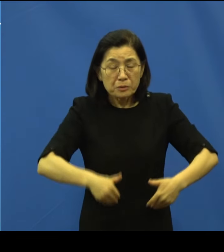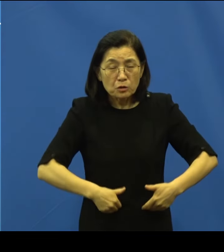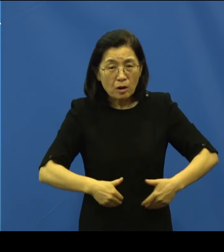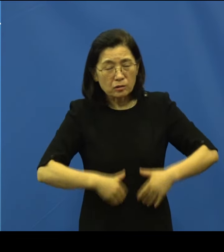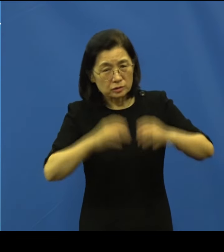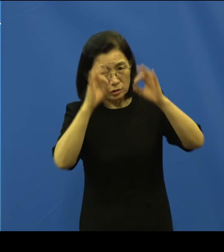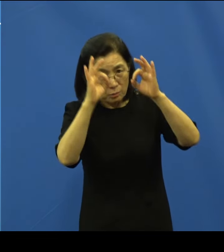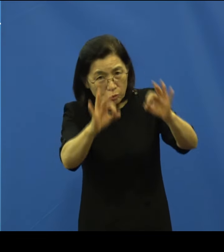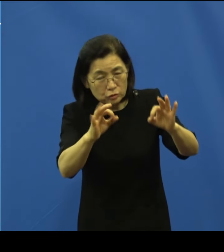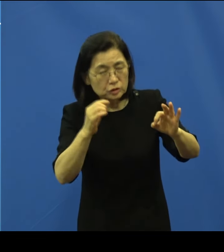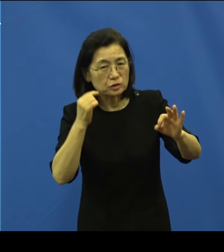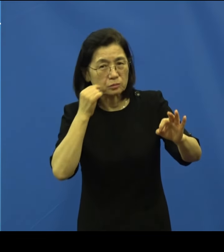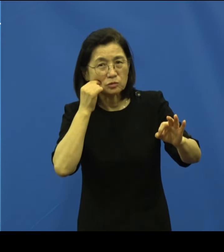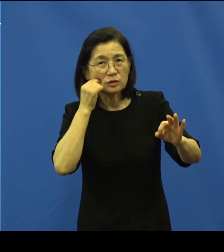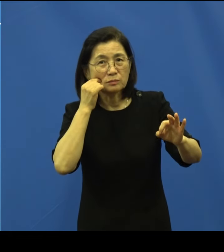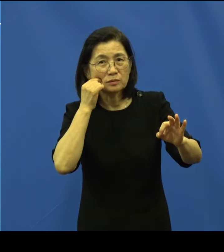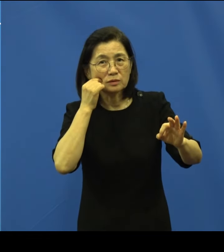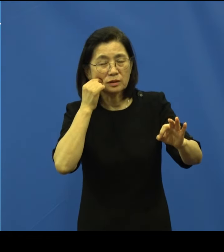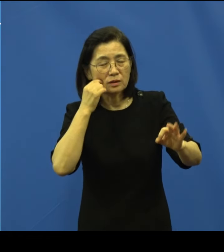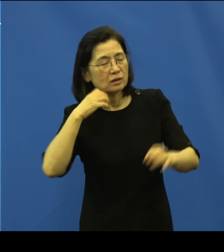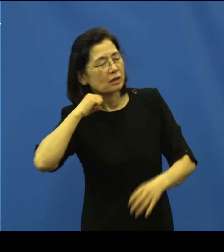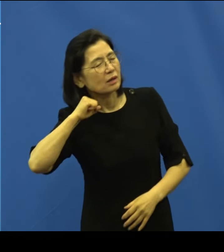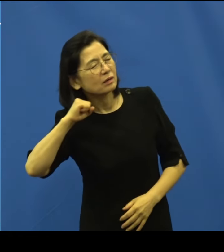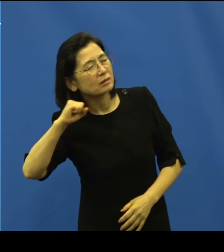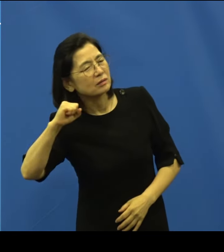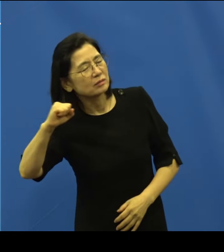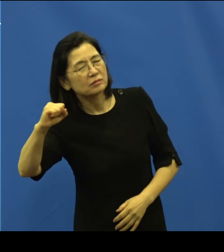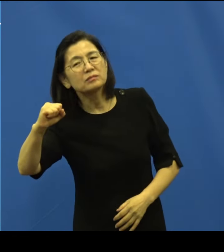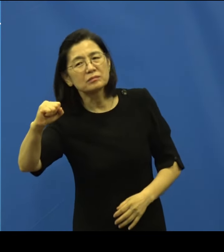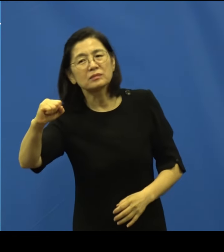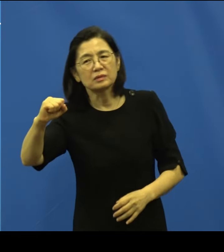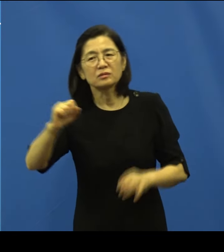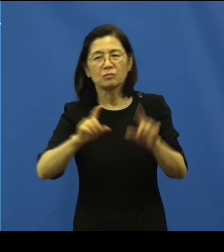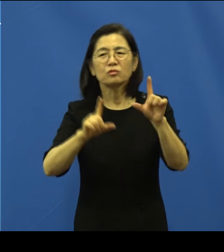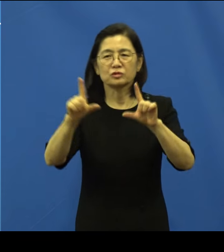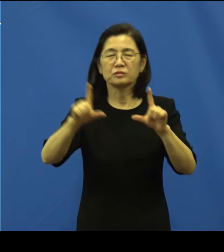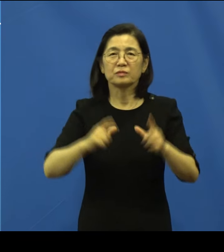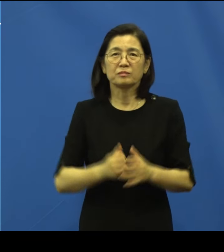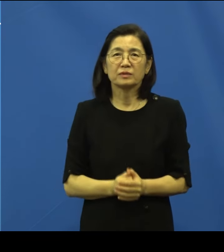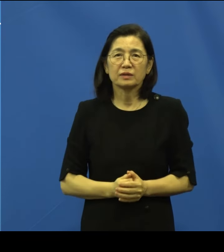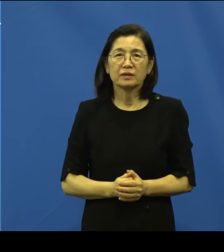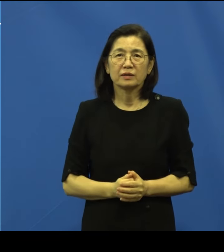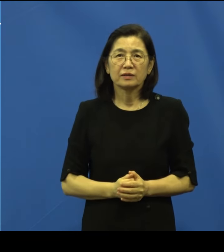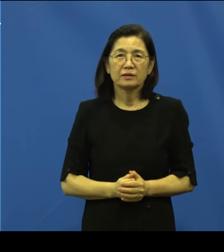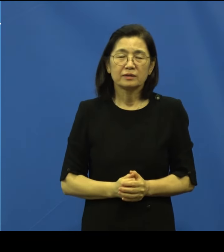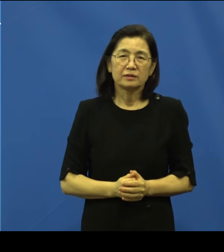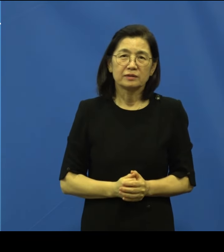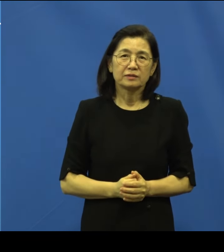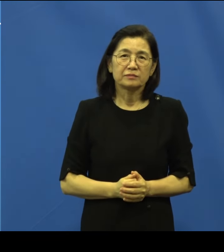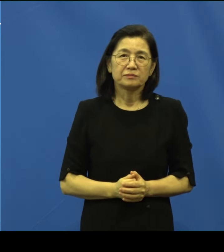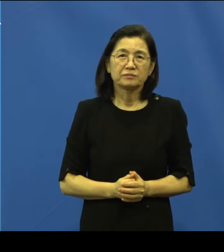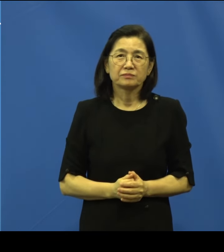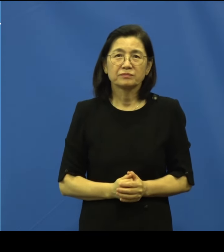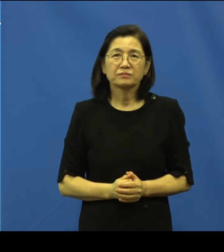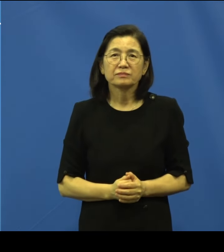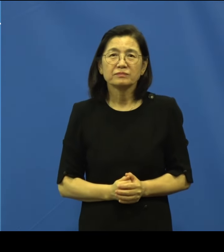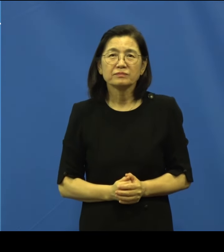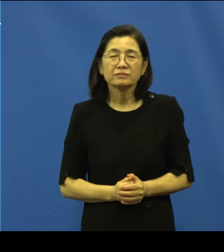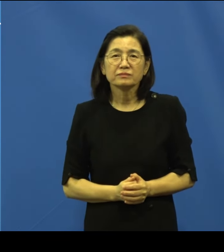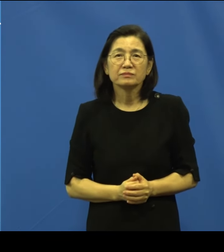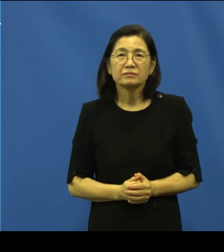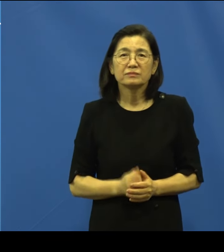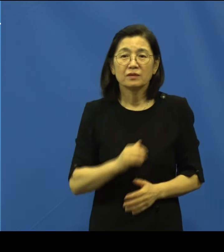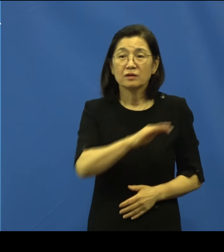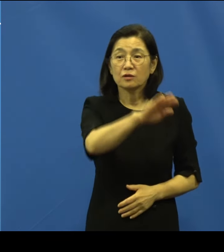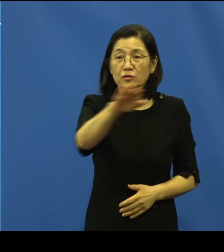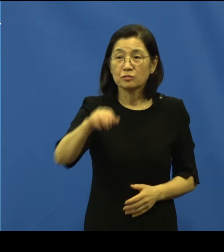끌려다니는 거예요. 끌려다니는. 그럼에도 내가 어디로 끌려다니는지 모르라는 거예요. 그리고 오늘 여기에서는 두려움의 포로가 되어 있는 거예요.